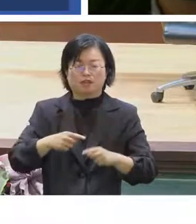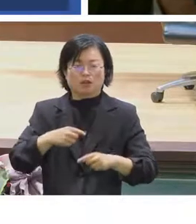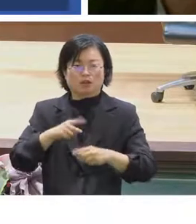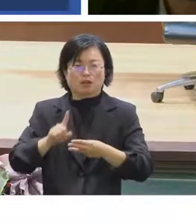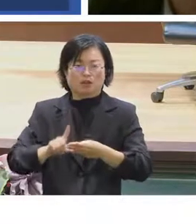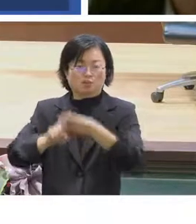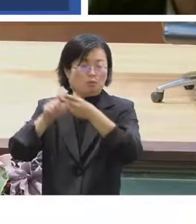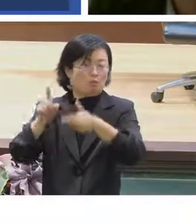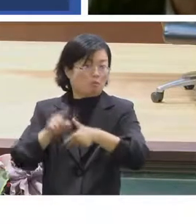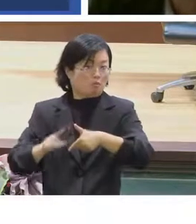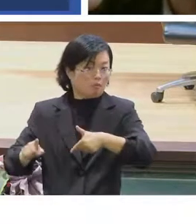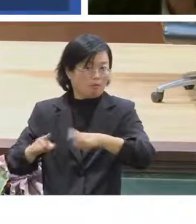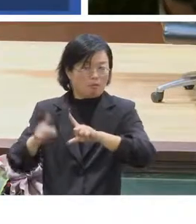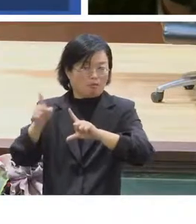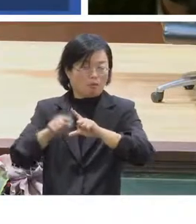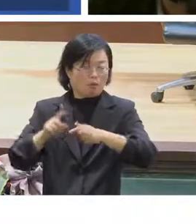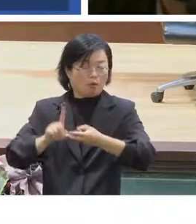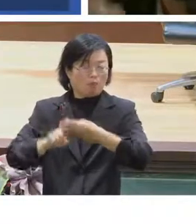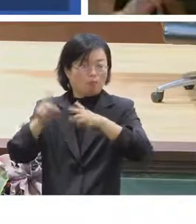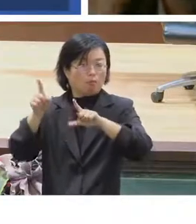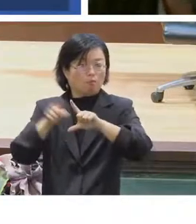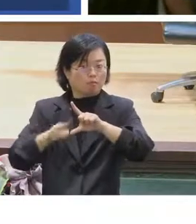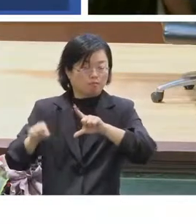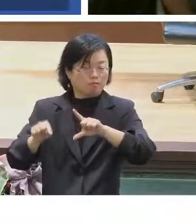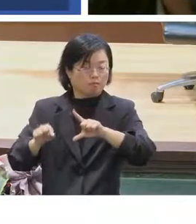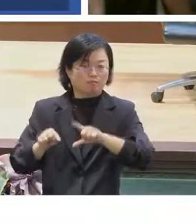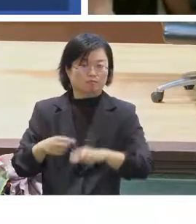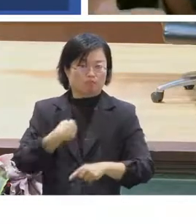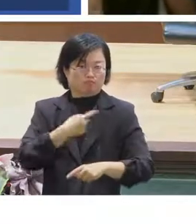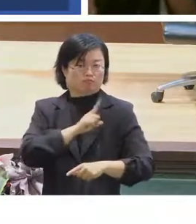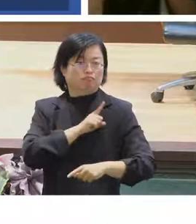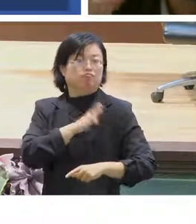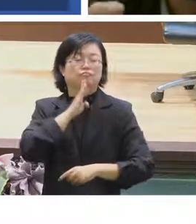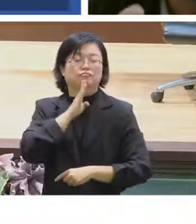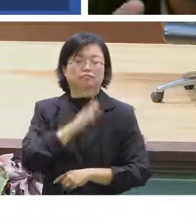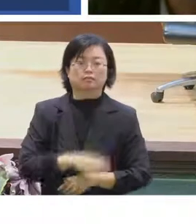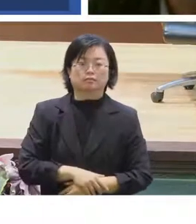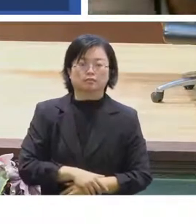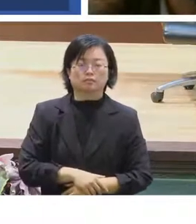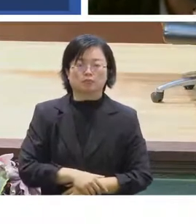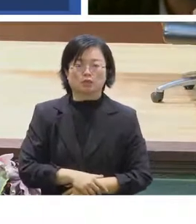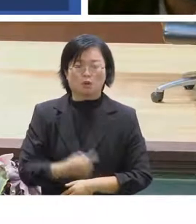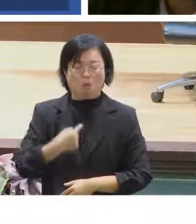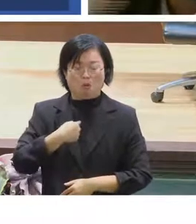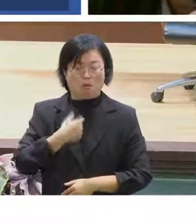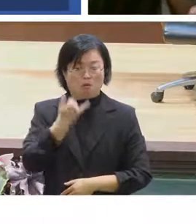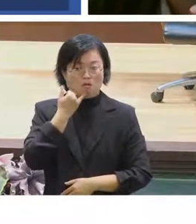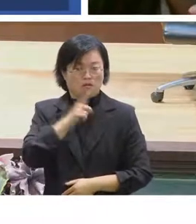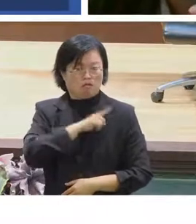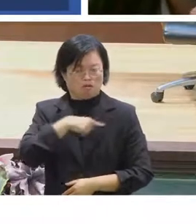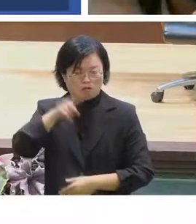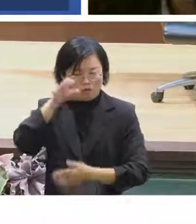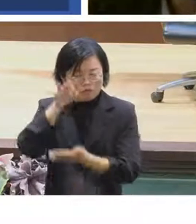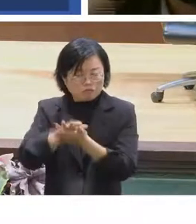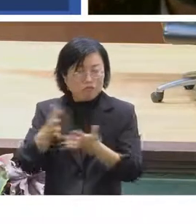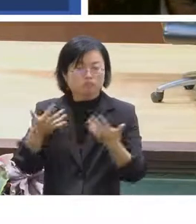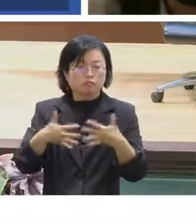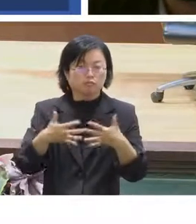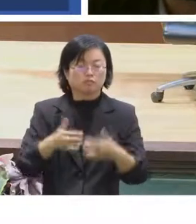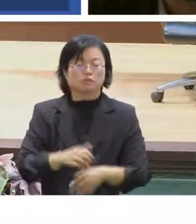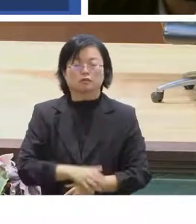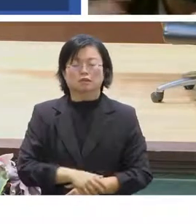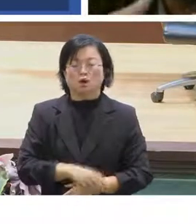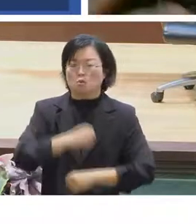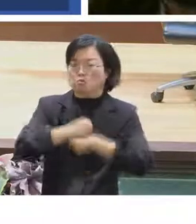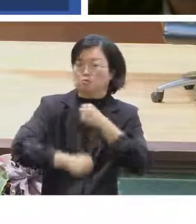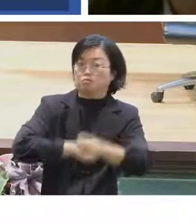主角 感觉 对怎么样去看到一些问题，可以很用比较速度比较